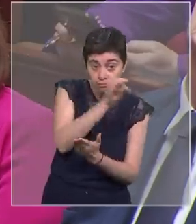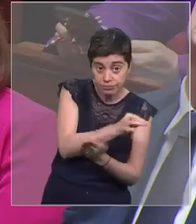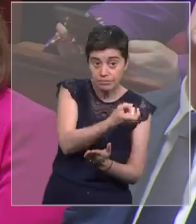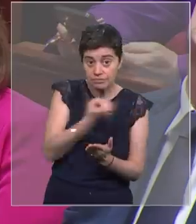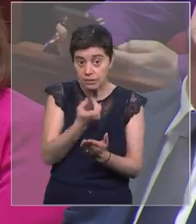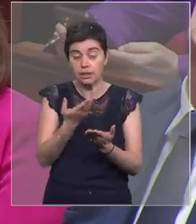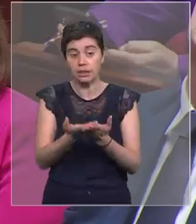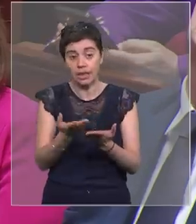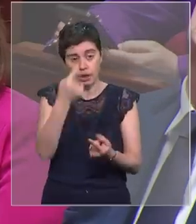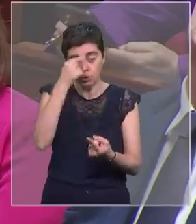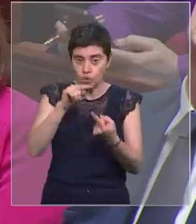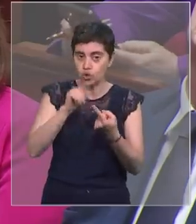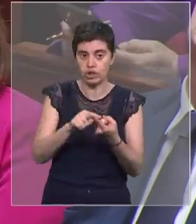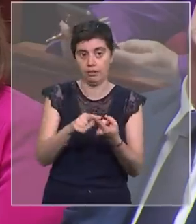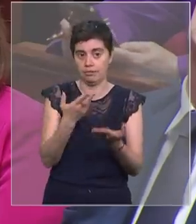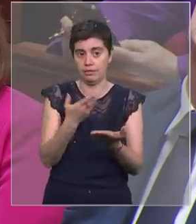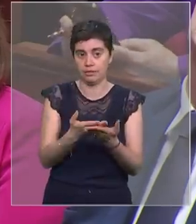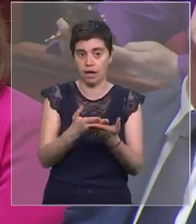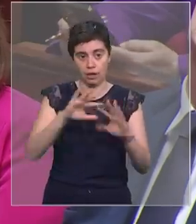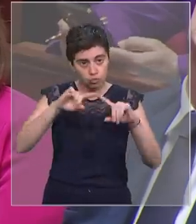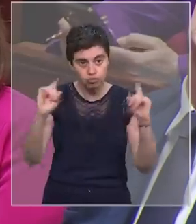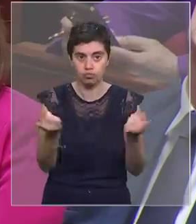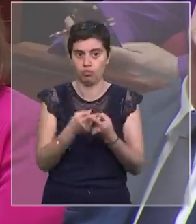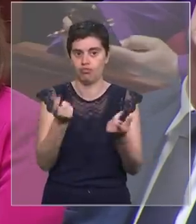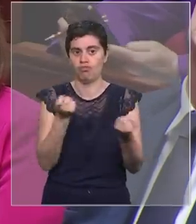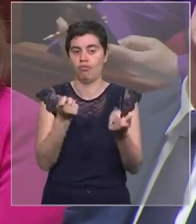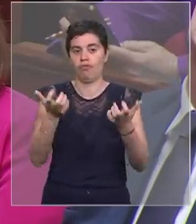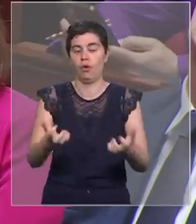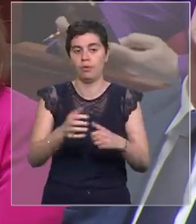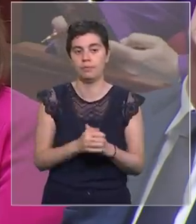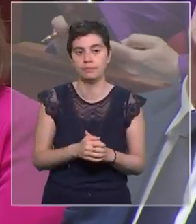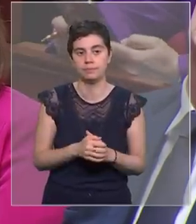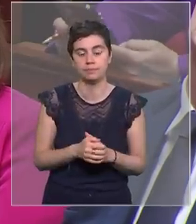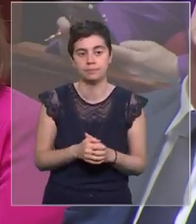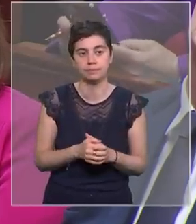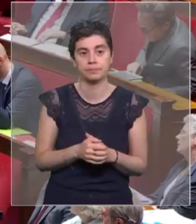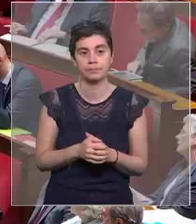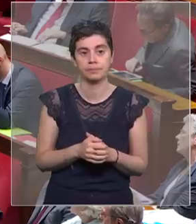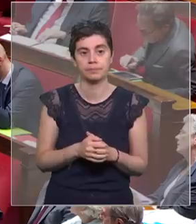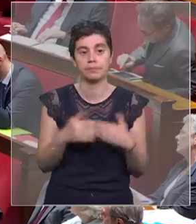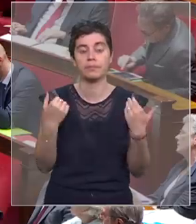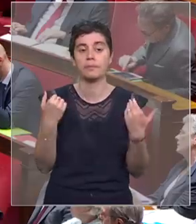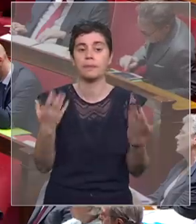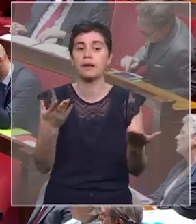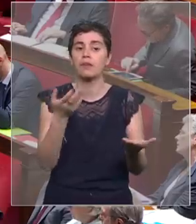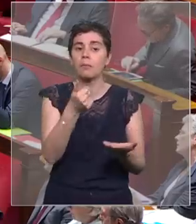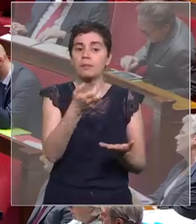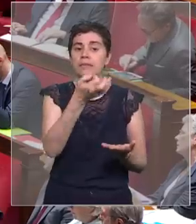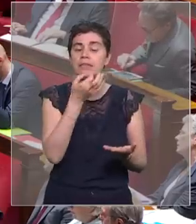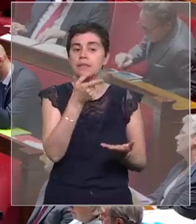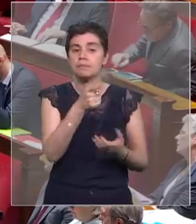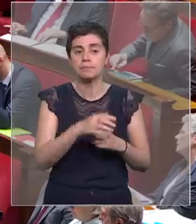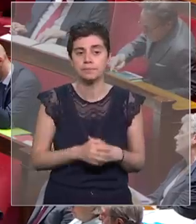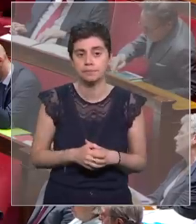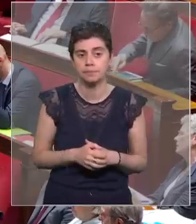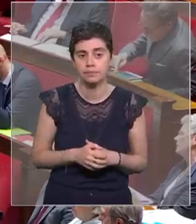Tous ces sujets sont au cœur des priorités de l'ensemble des membres du gouvernement. Nous, nous y attellerons. Vous évoquez, Madame, la question de Madame la députée,